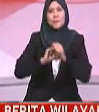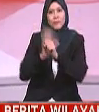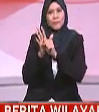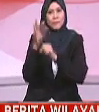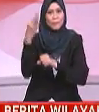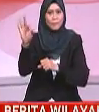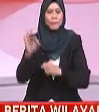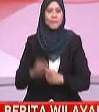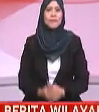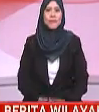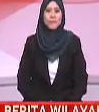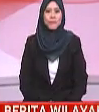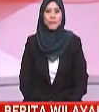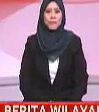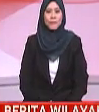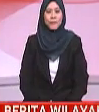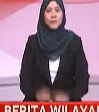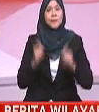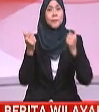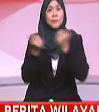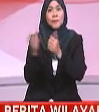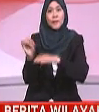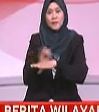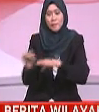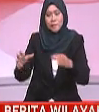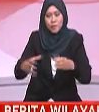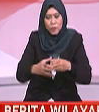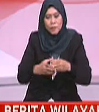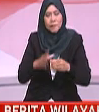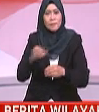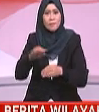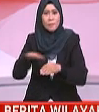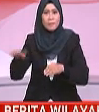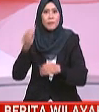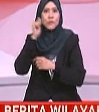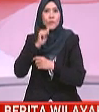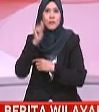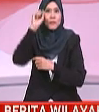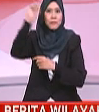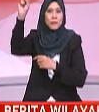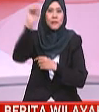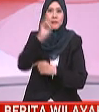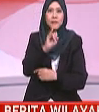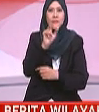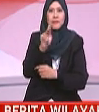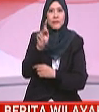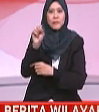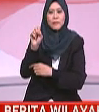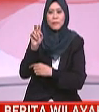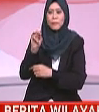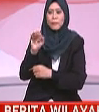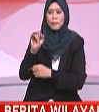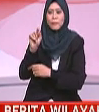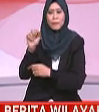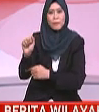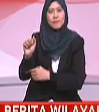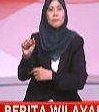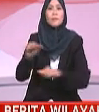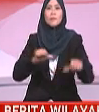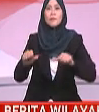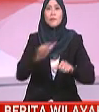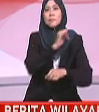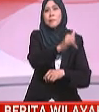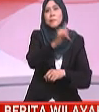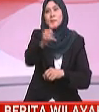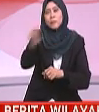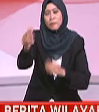COVID-19. Persatuan Industri Kecil dan Sederhana Wanita Sabah IKS NITA giat melaksanakan jelajah